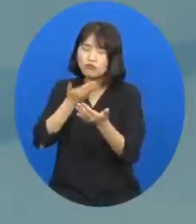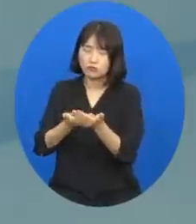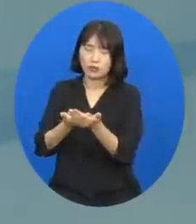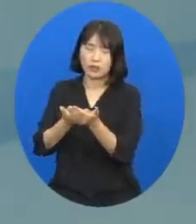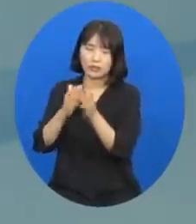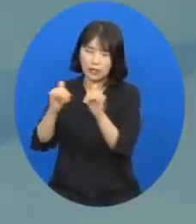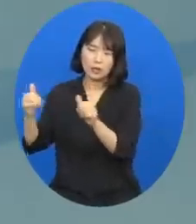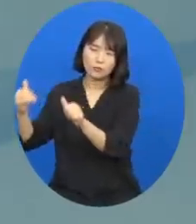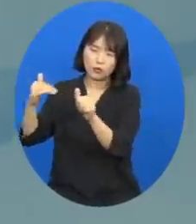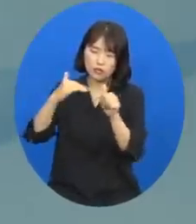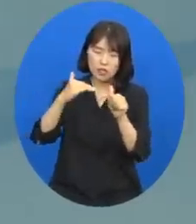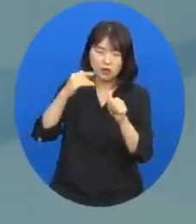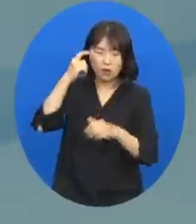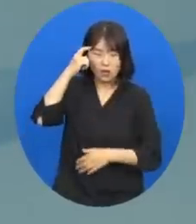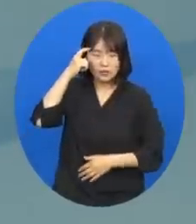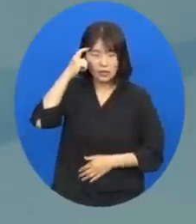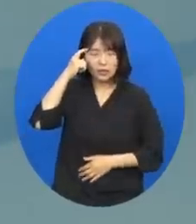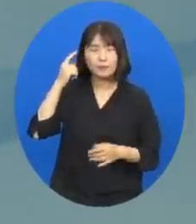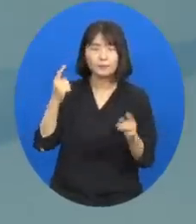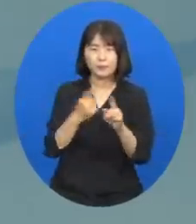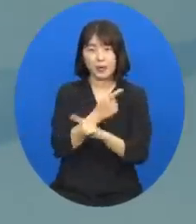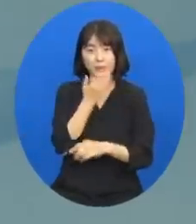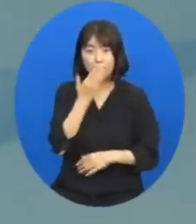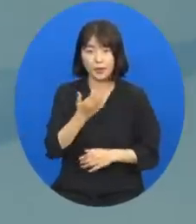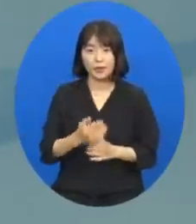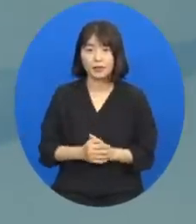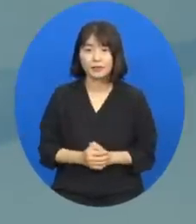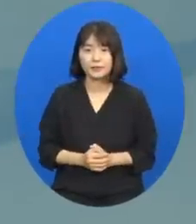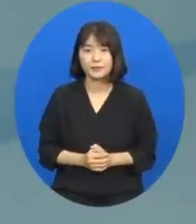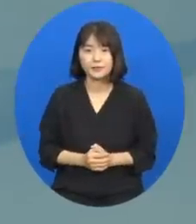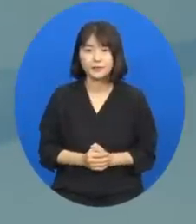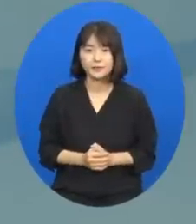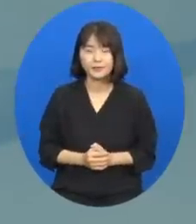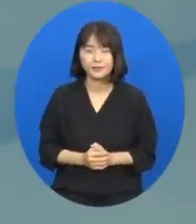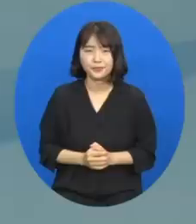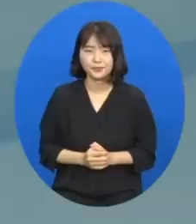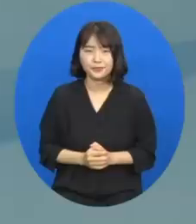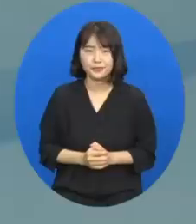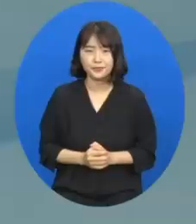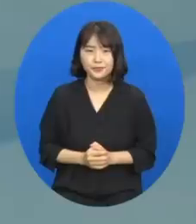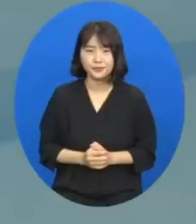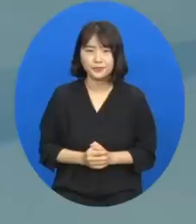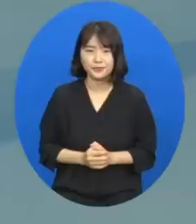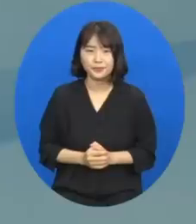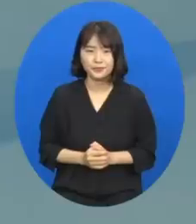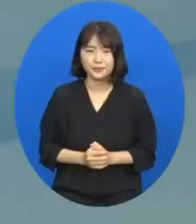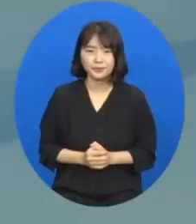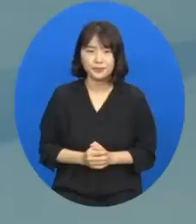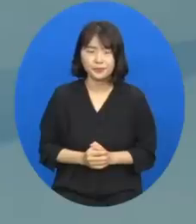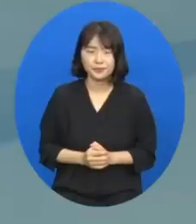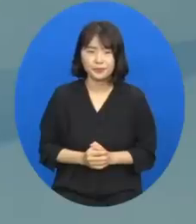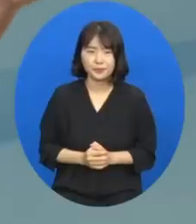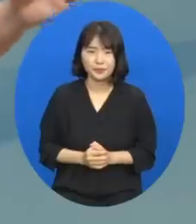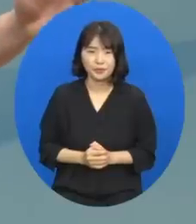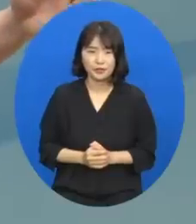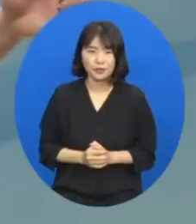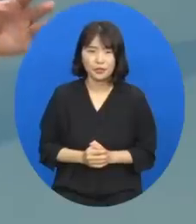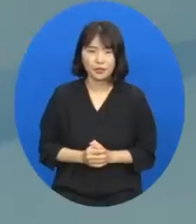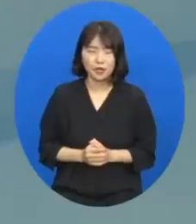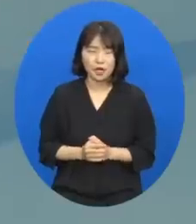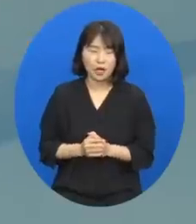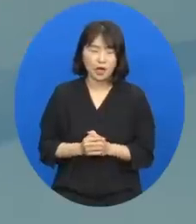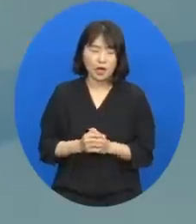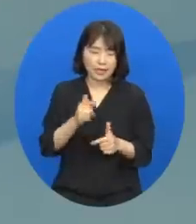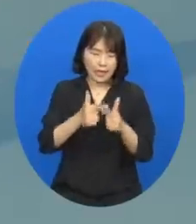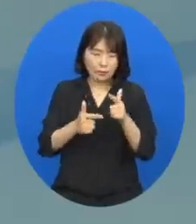우리는 우리가 시기로 말미암아 우리 시야가 좁아질 할 때마다 숲이 아니라 나무를 보고 전체의 큰 그림을